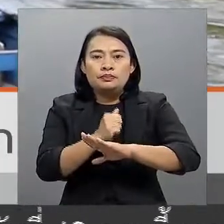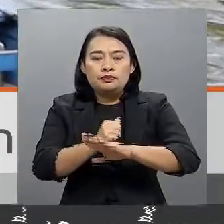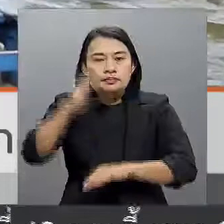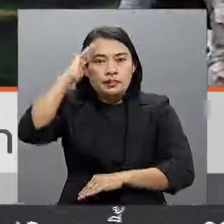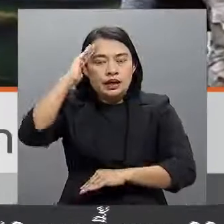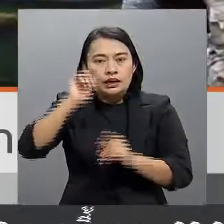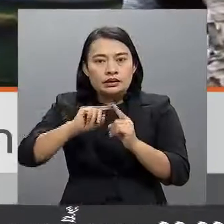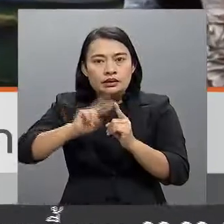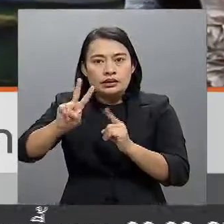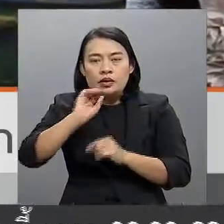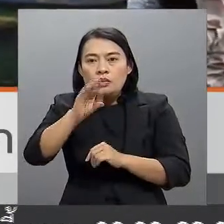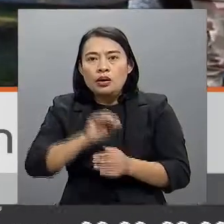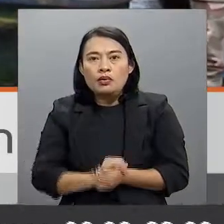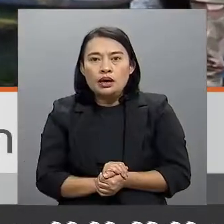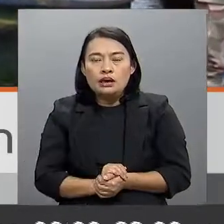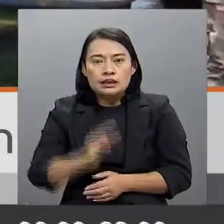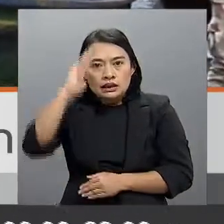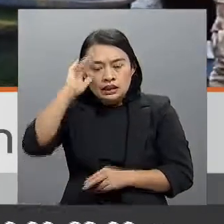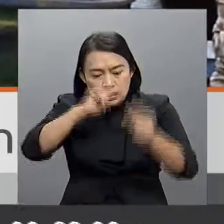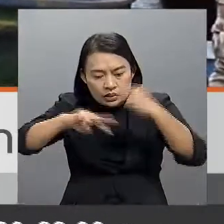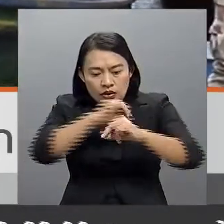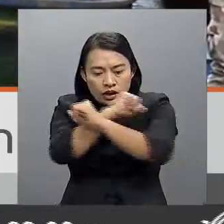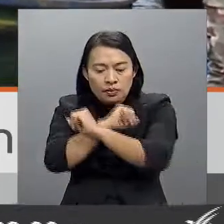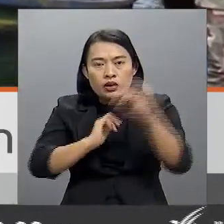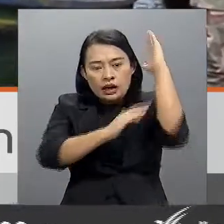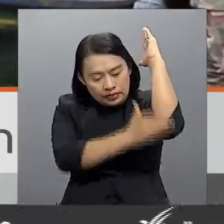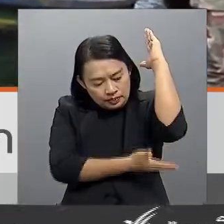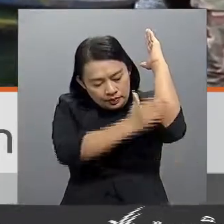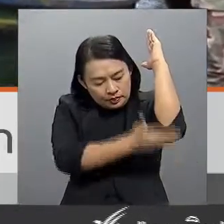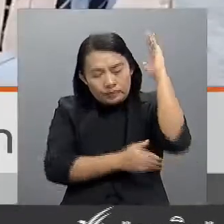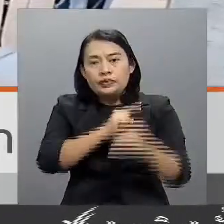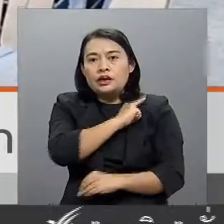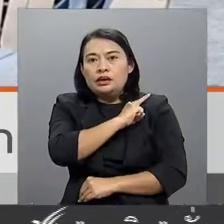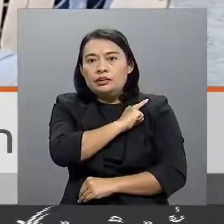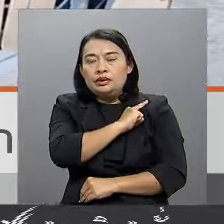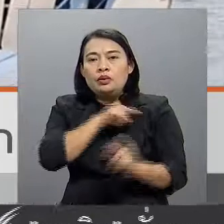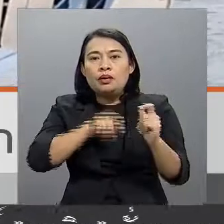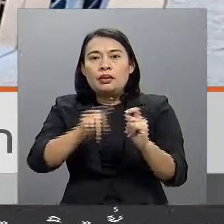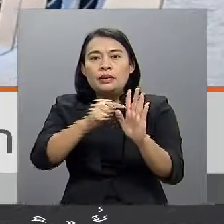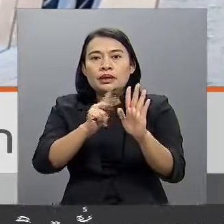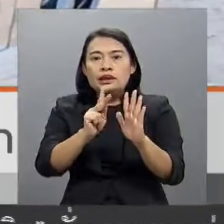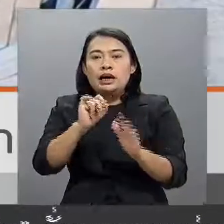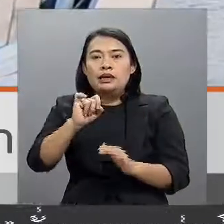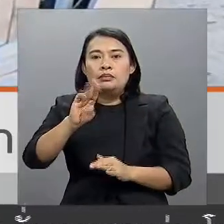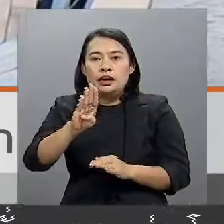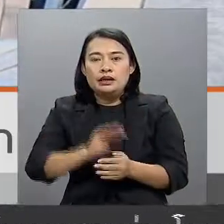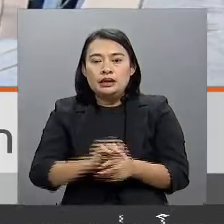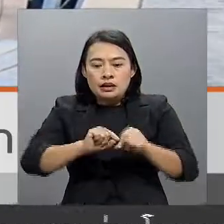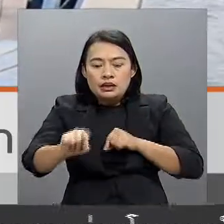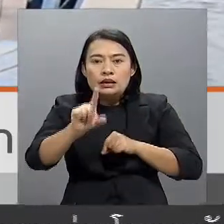บอกว่ากองร้อยป้องกันชายแดนที่ 2มีเขตพื้นที่รับผิดชอบแนวชายแดนอำเภอขอใบระยะทาง 21กิโลเมตร